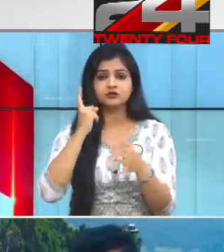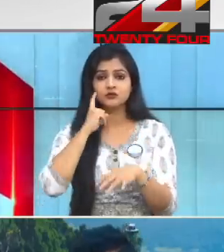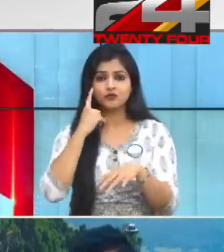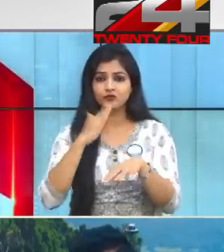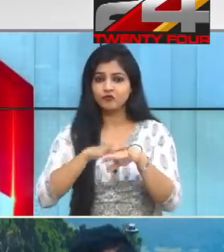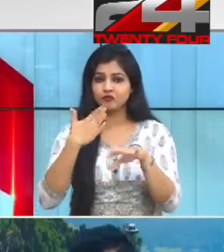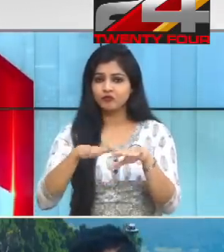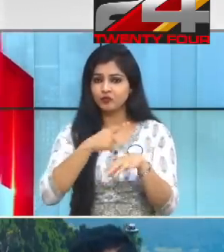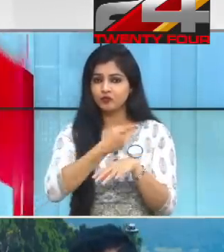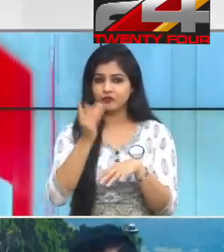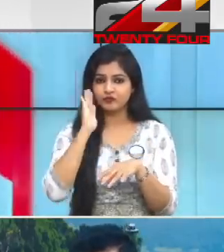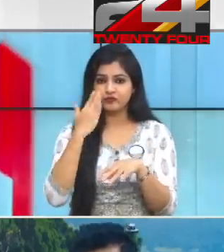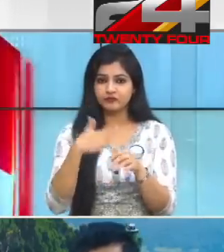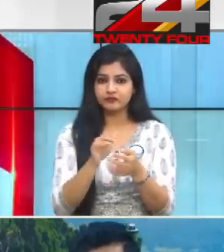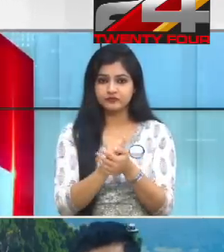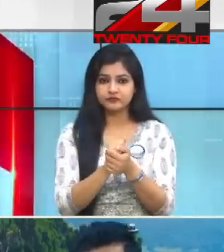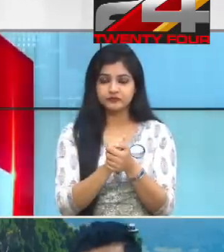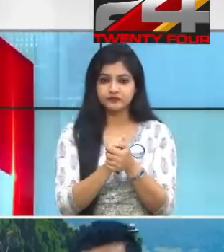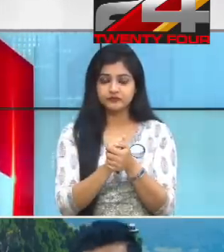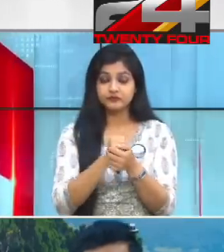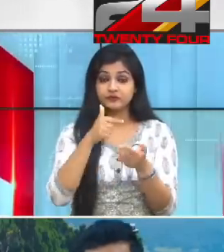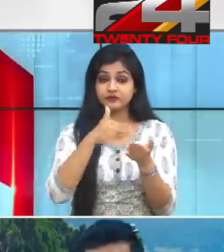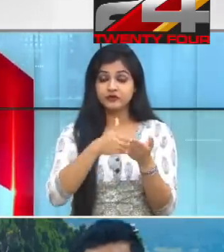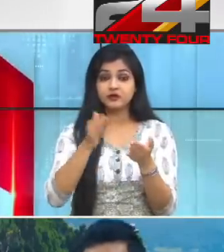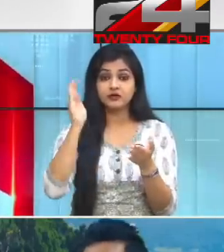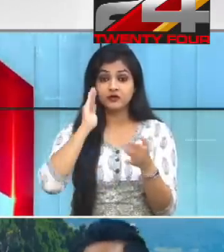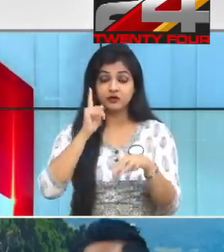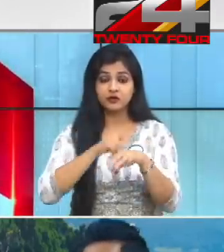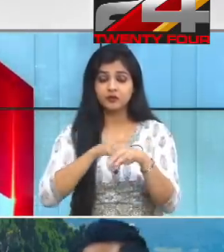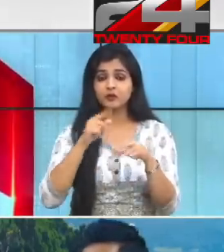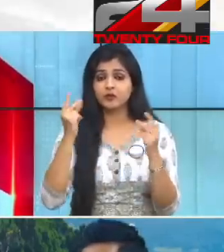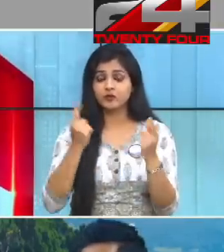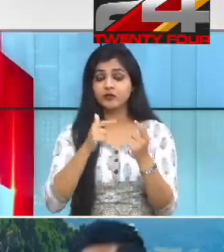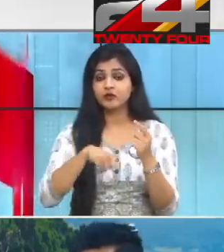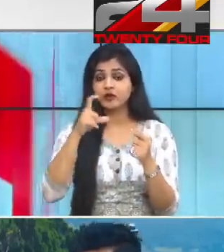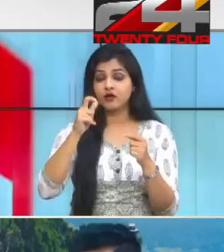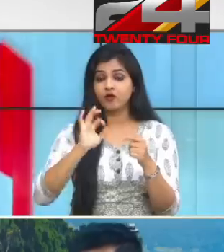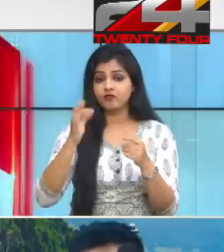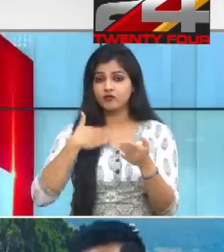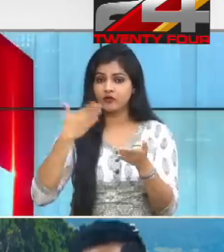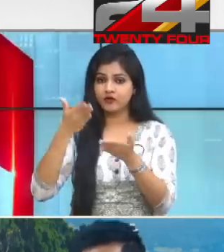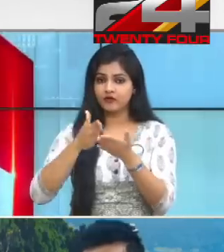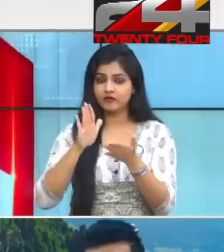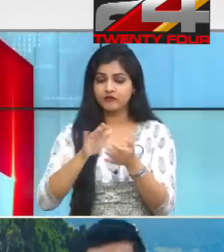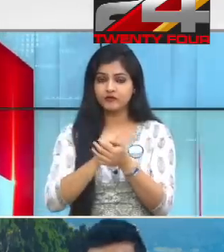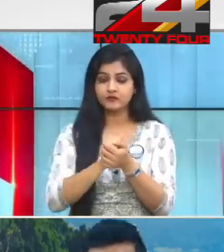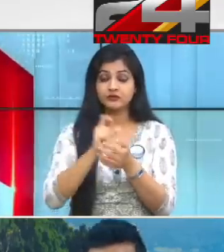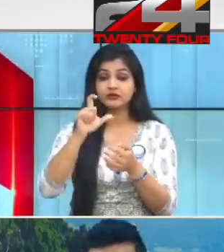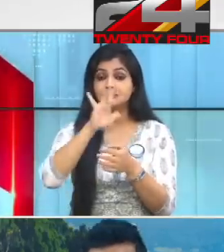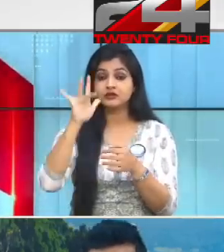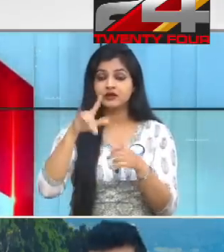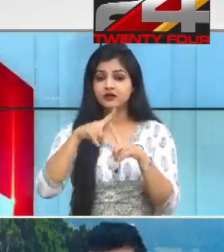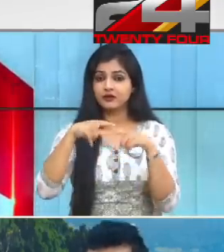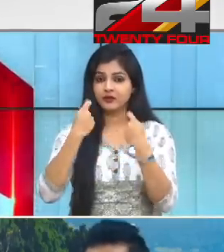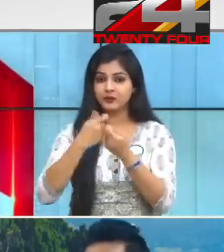പറയുന്നത്. ഇത് ഈ വിവരം അറിഞ്ഞ ഘട്ടത്തിൽ തന്നെ ഞങ്ങൾ കലക്ടറേറ്റിലുണ്ടായിരുന്നു. കേന്ദ്ര സംഘത്തെ കാത്ത്